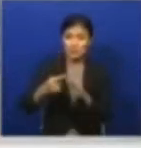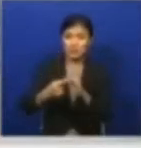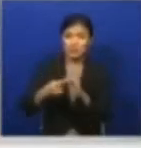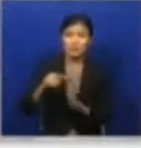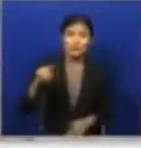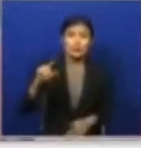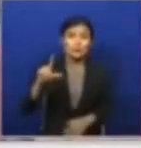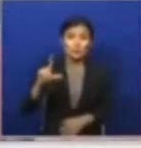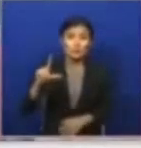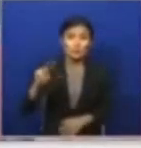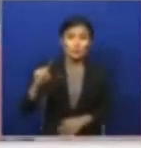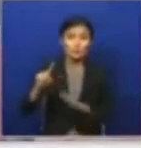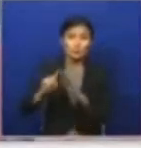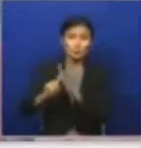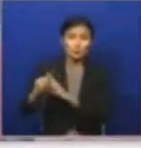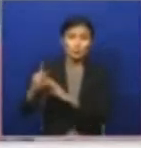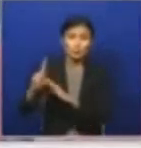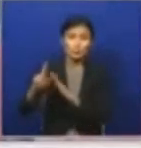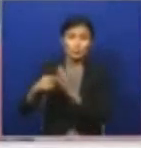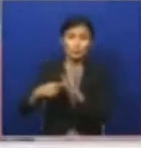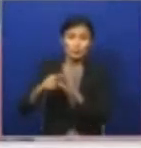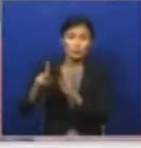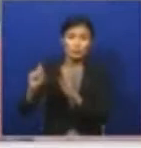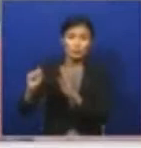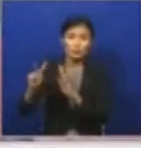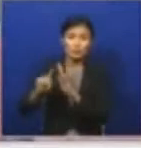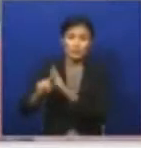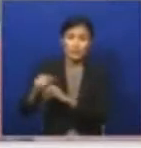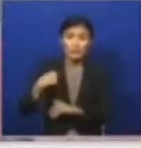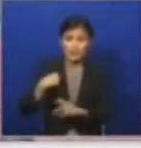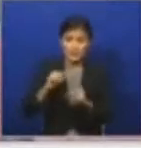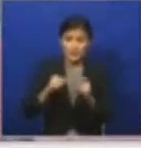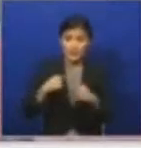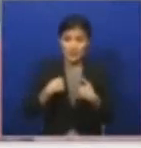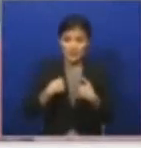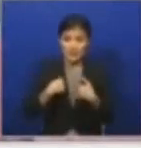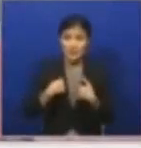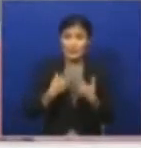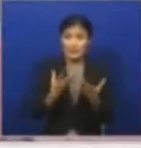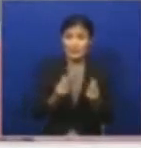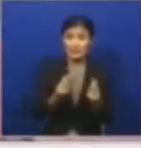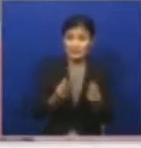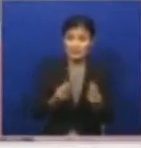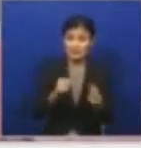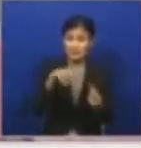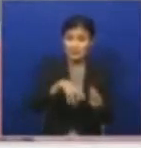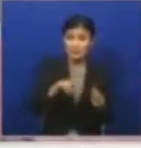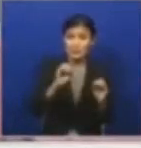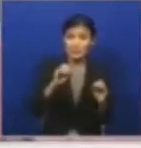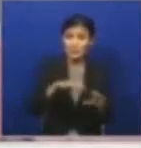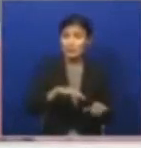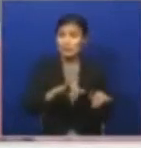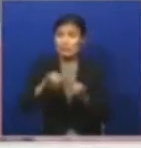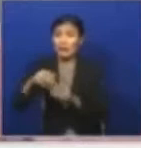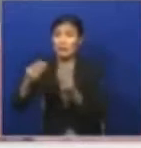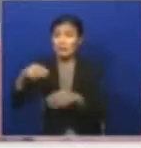ไม่มีย้ายไปอยู่ที่อำเภอหนองหานท่านปรับโครงสร้างยังไงฮะอำเภอสร้าง